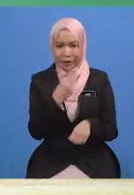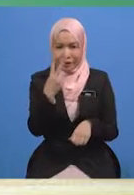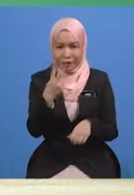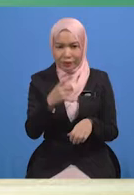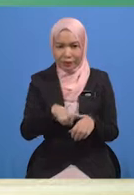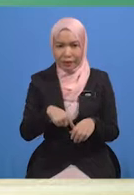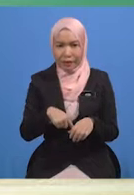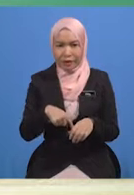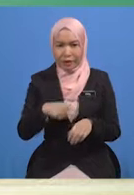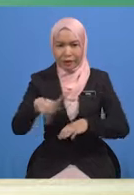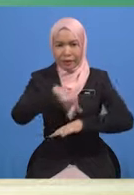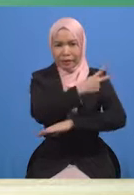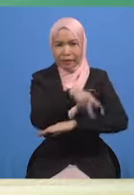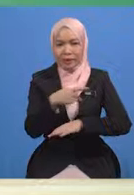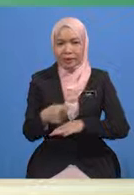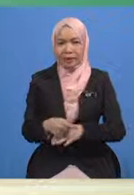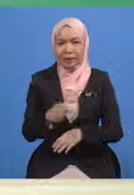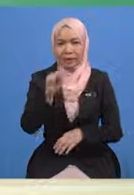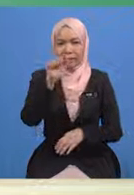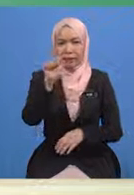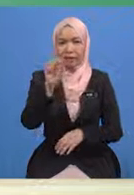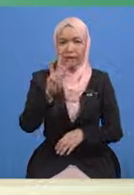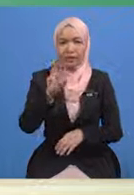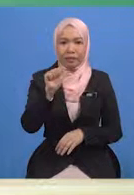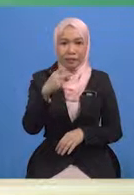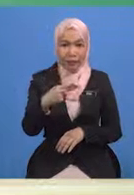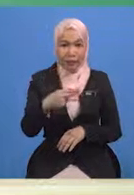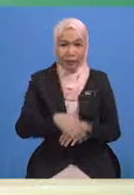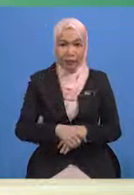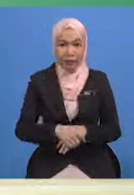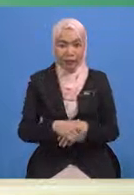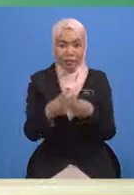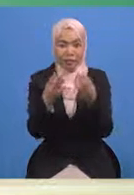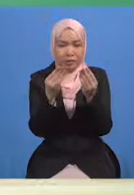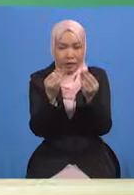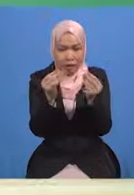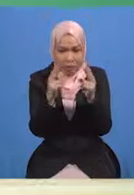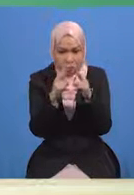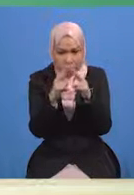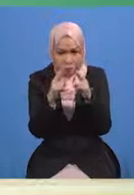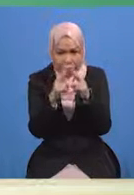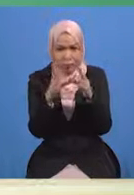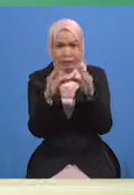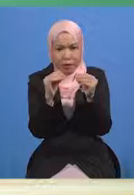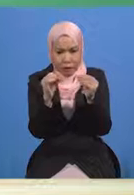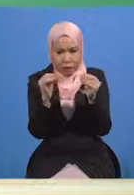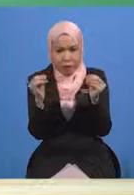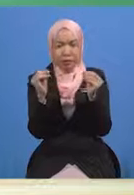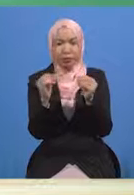kawasan sawah padi. Ia sangat lembut, halus dan